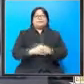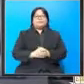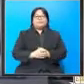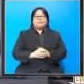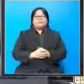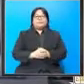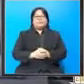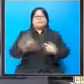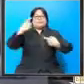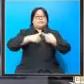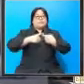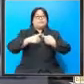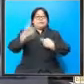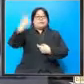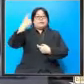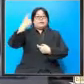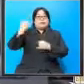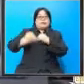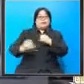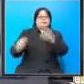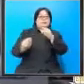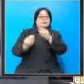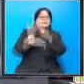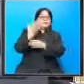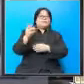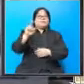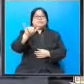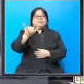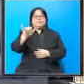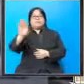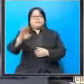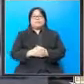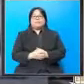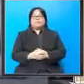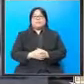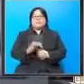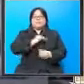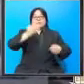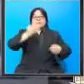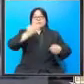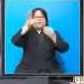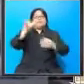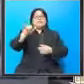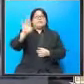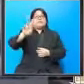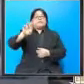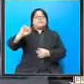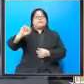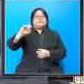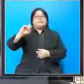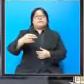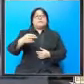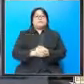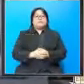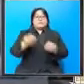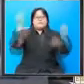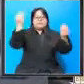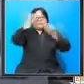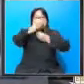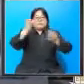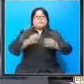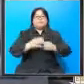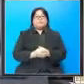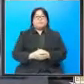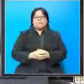berkaitan dengan soal yang terakhir yang telah pohon dibangkitkan oleh momen Saya ingin maklumkan kepada yang merasa ada tonito untuk malu